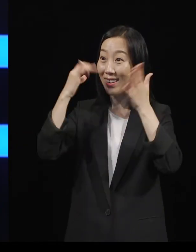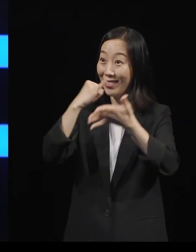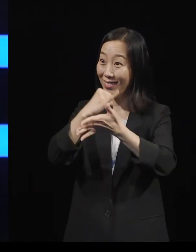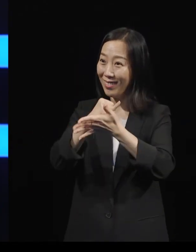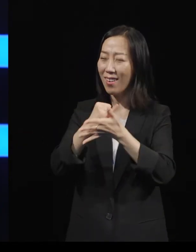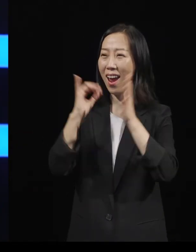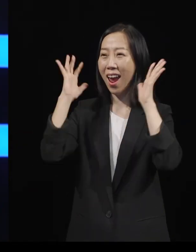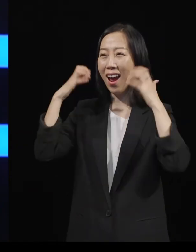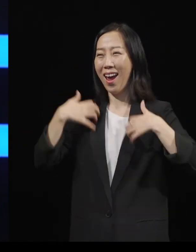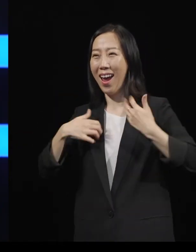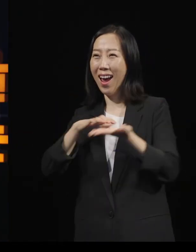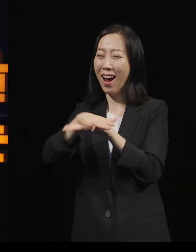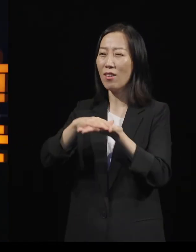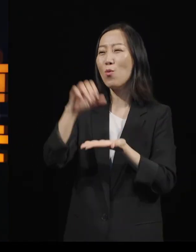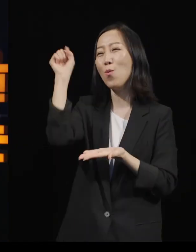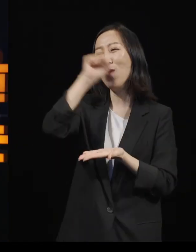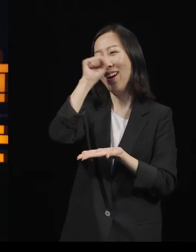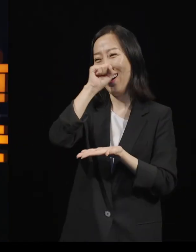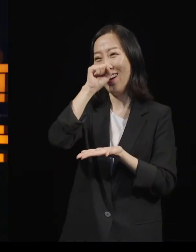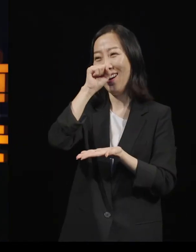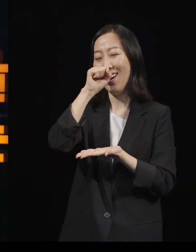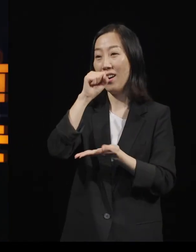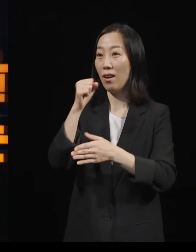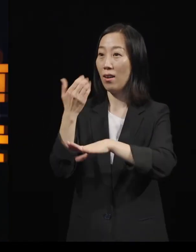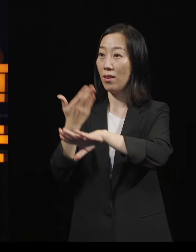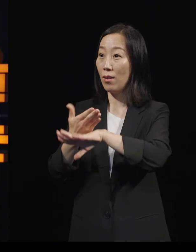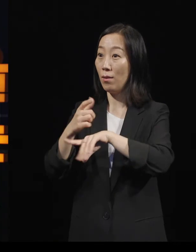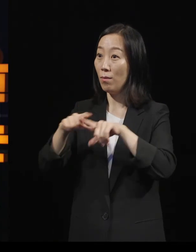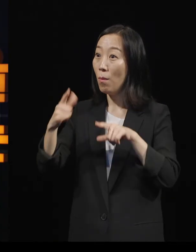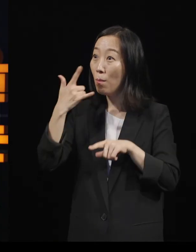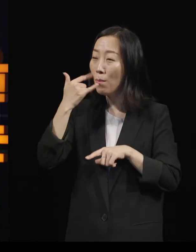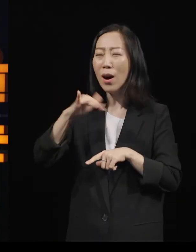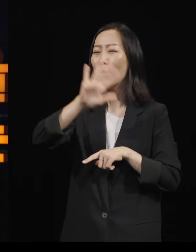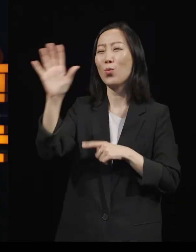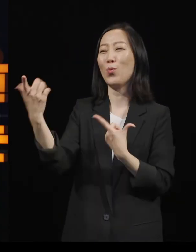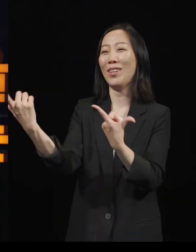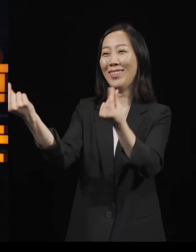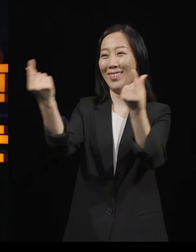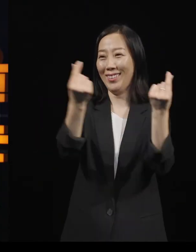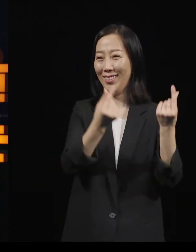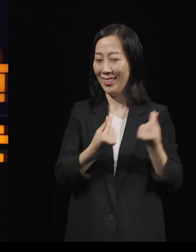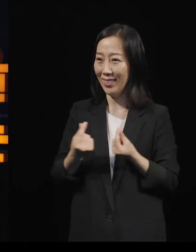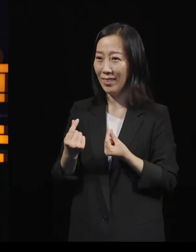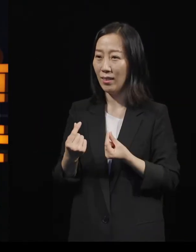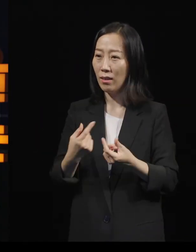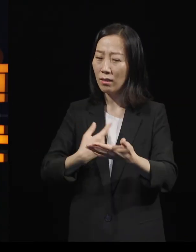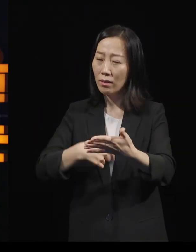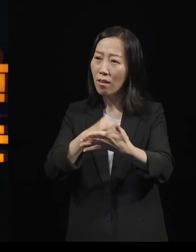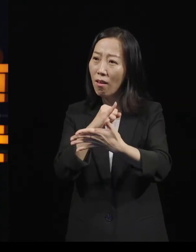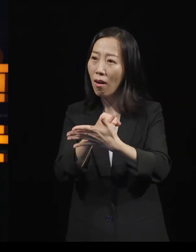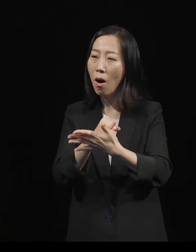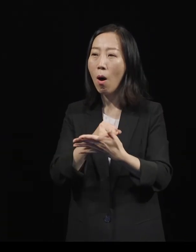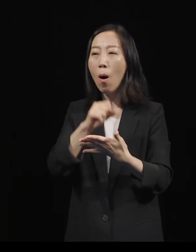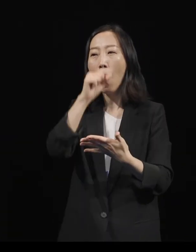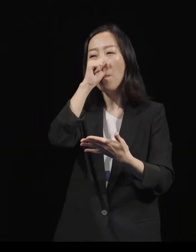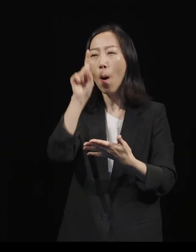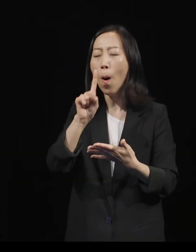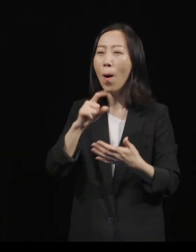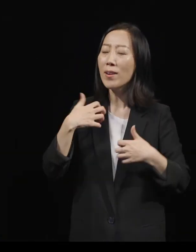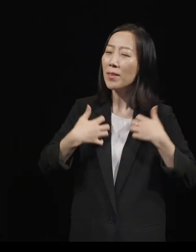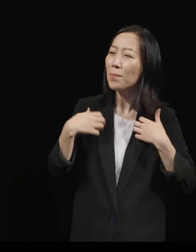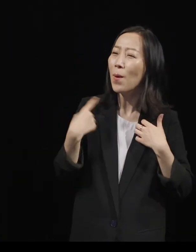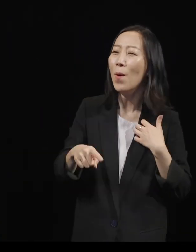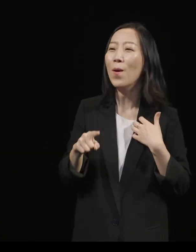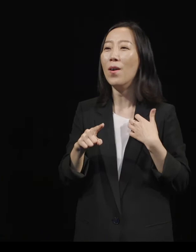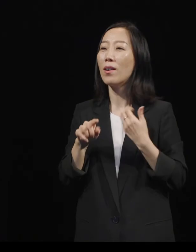정말 좋아하거든요. 다른 부모와 다르지 않게 저희도 우리 아이가 무엇을 하면 재미있을지, 어디를